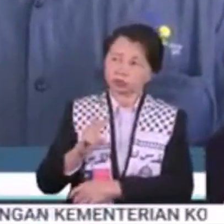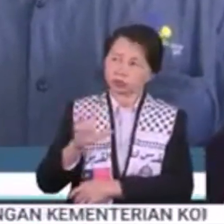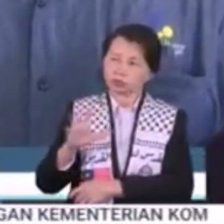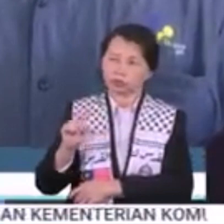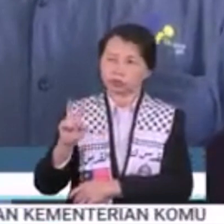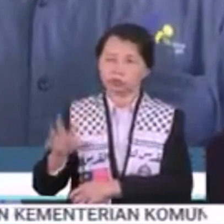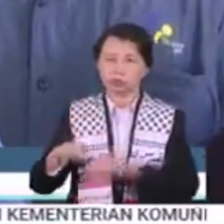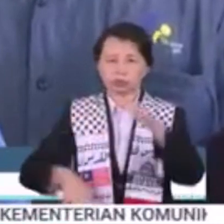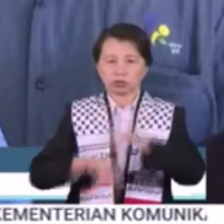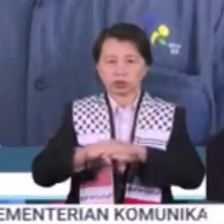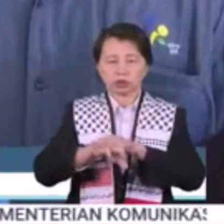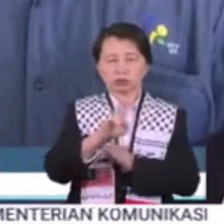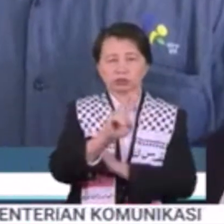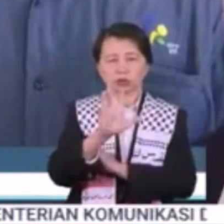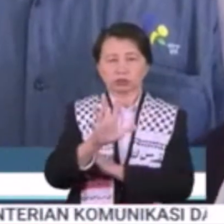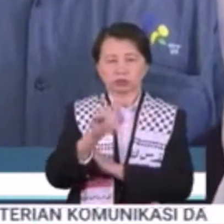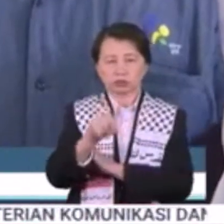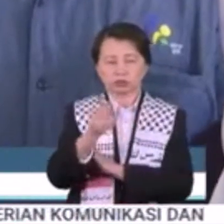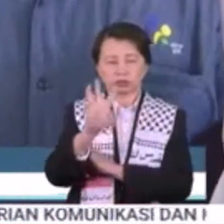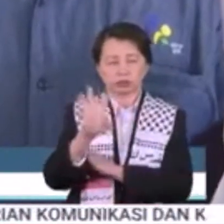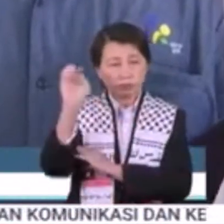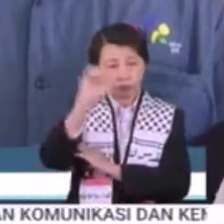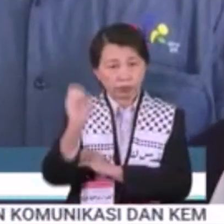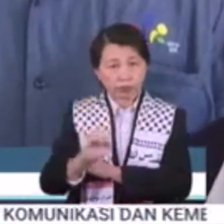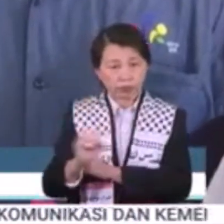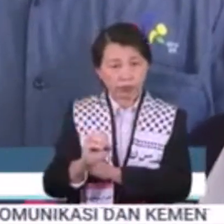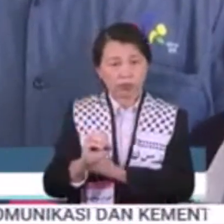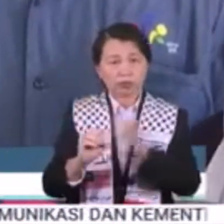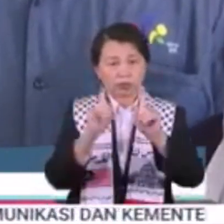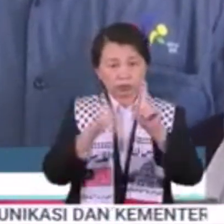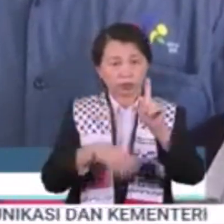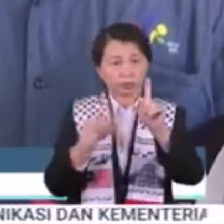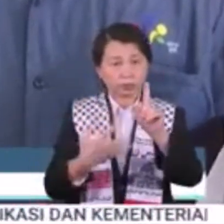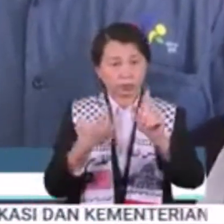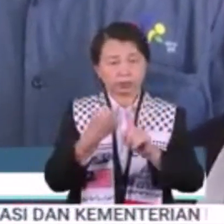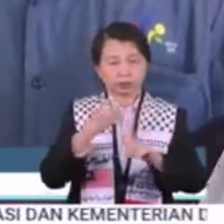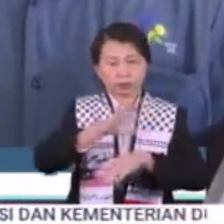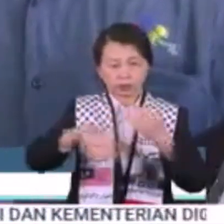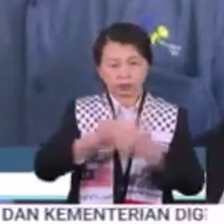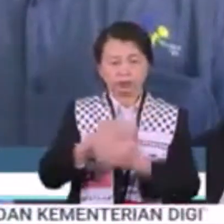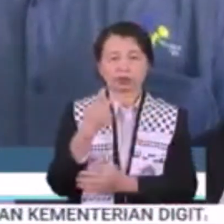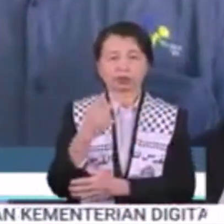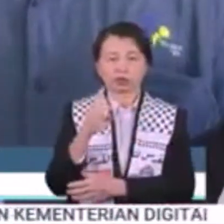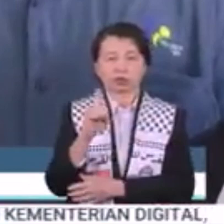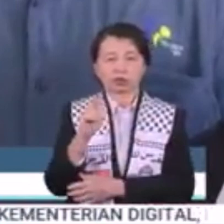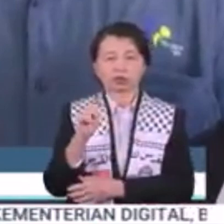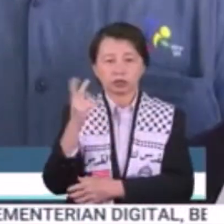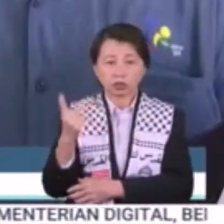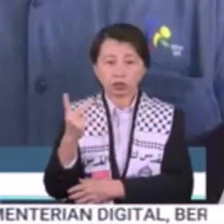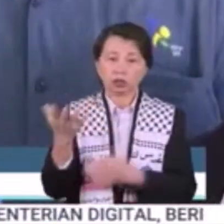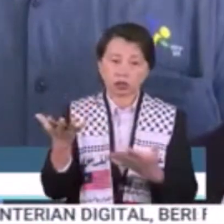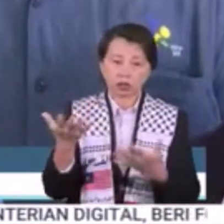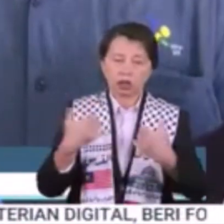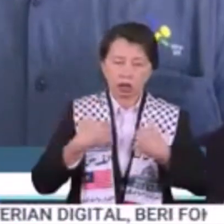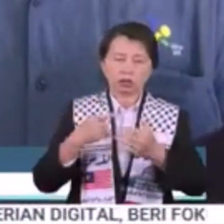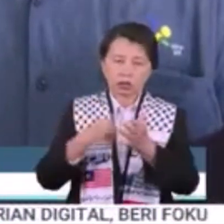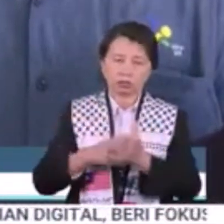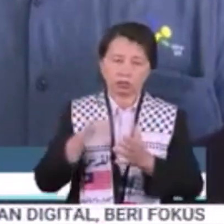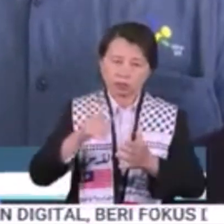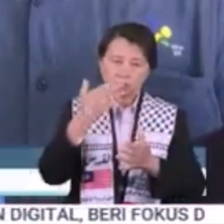mencecah 25.5%, 1/4 daripada semua KDNK kita sahaja. Maka ada